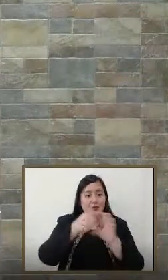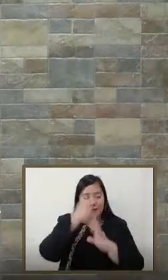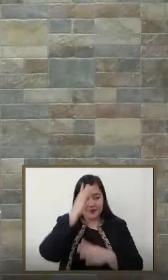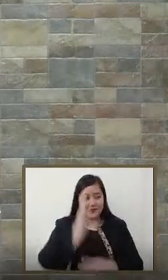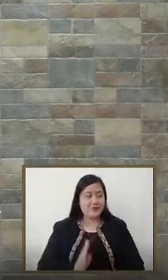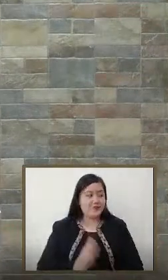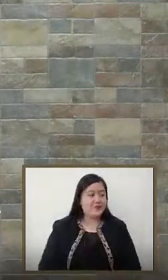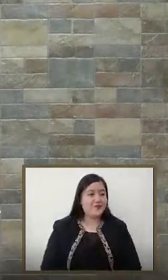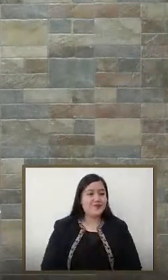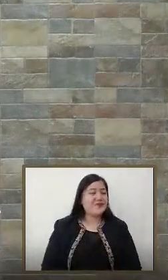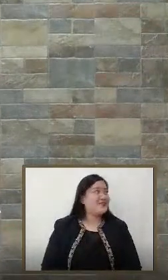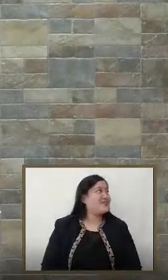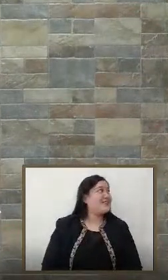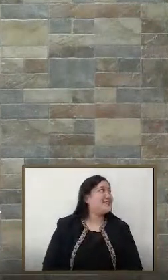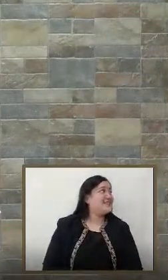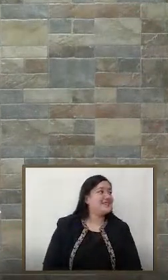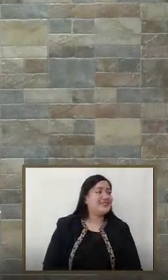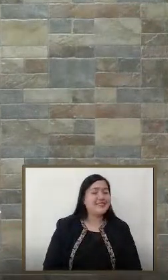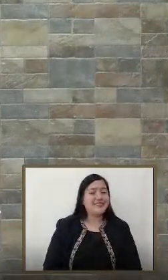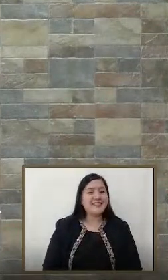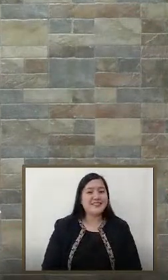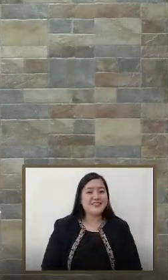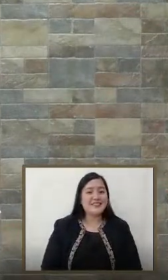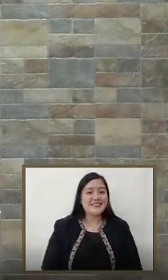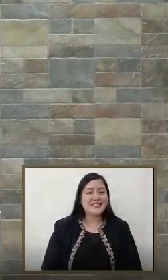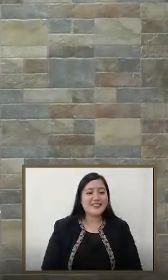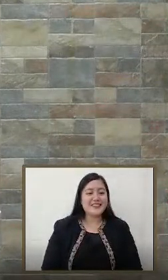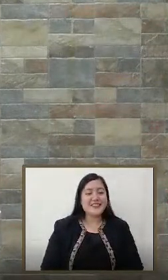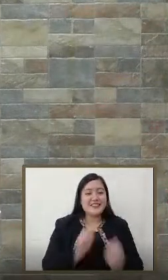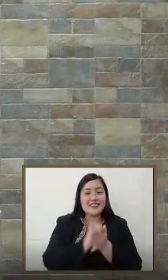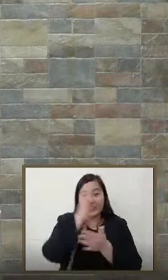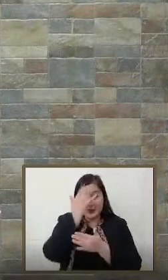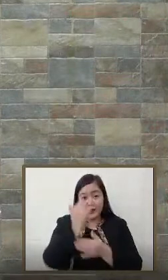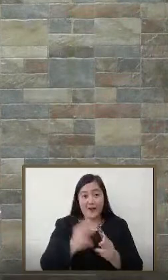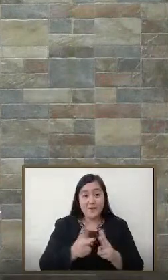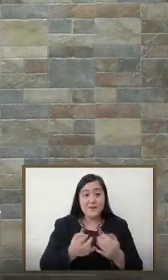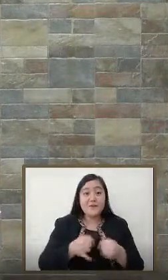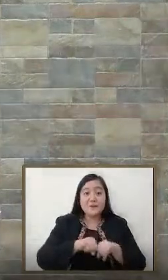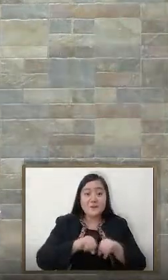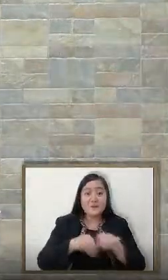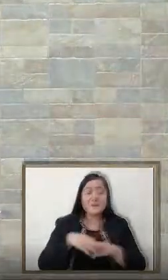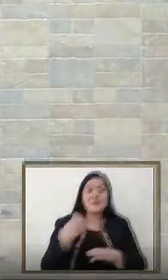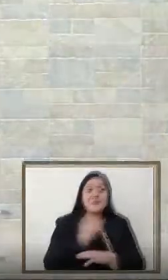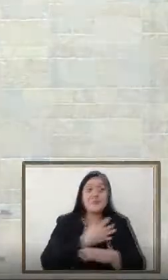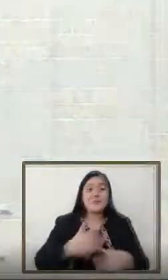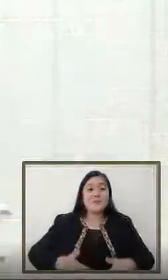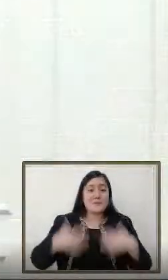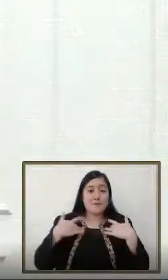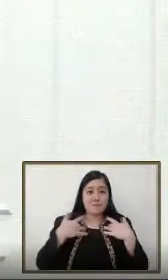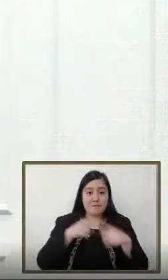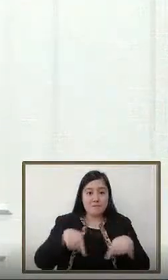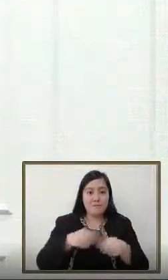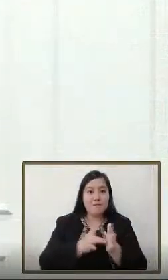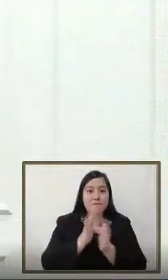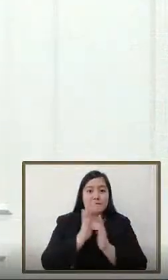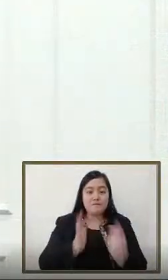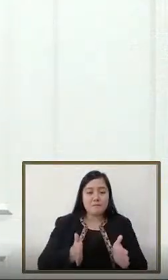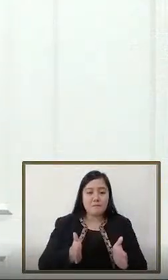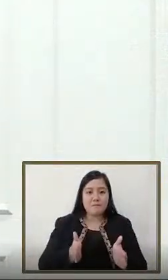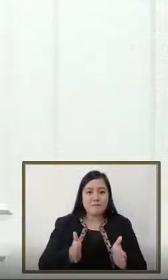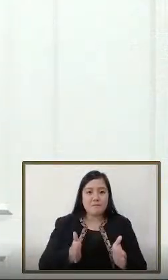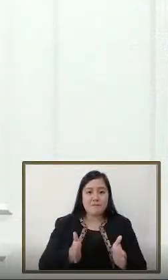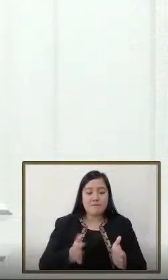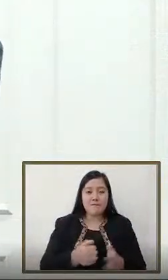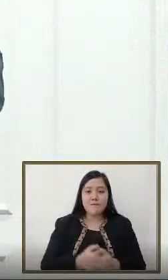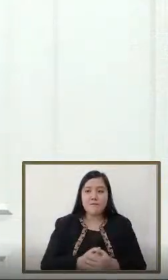yan sa salita ng Diyos. Kaya napakahalaga sa buhay natin bilang isang Kristiyano, sa bawat